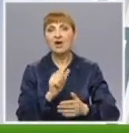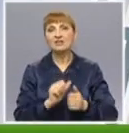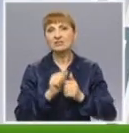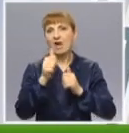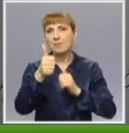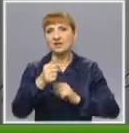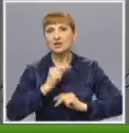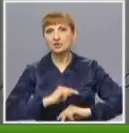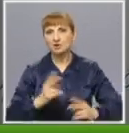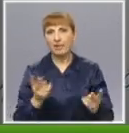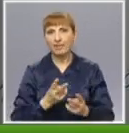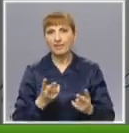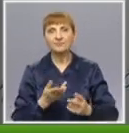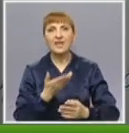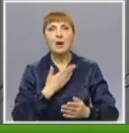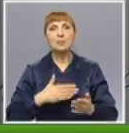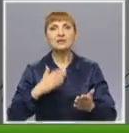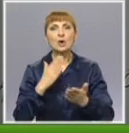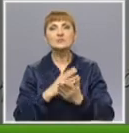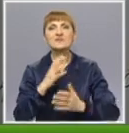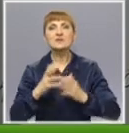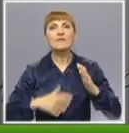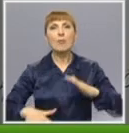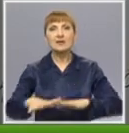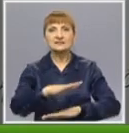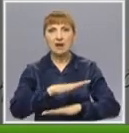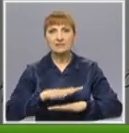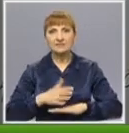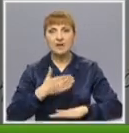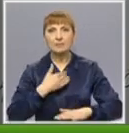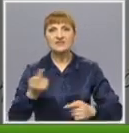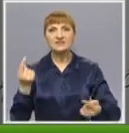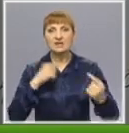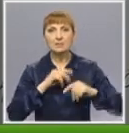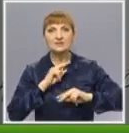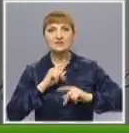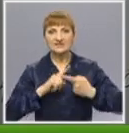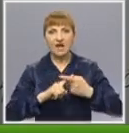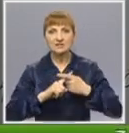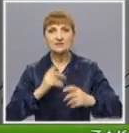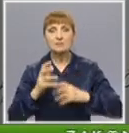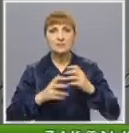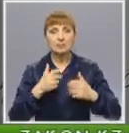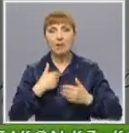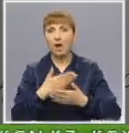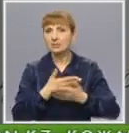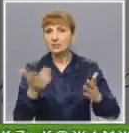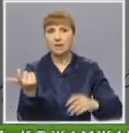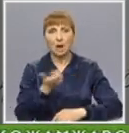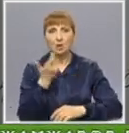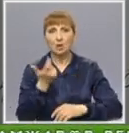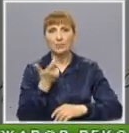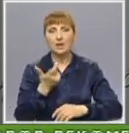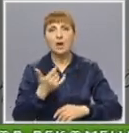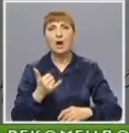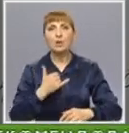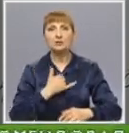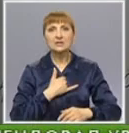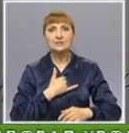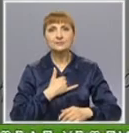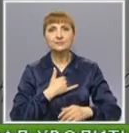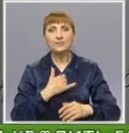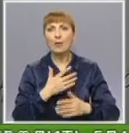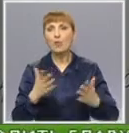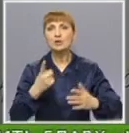опережение. Мы находимся в мировом пространстве, мы взаимосвязаны с миром, мы в открытой экономике. У нас партнеры